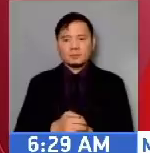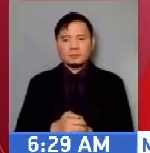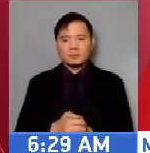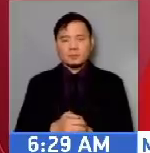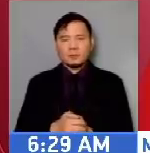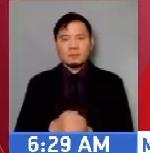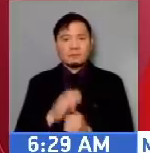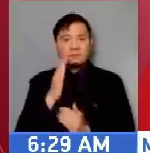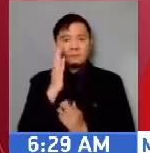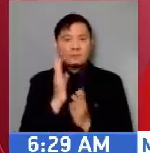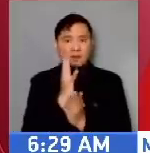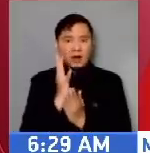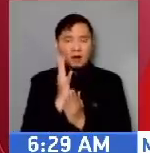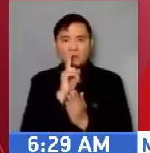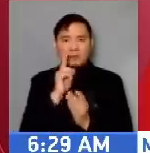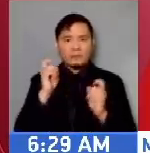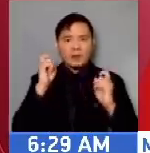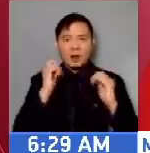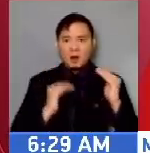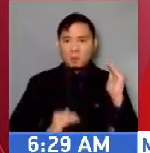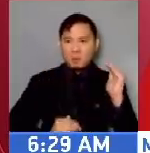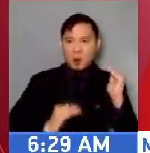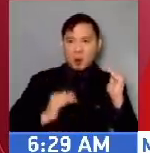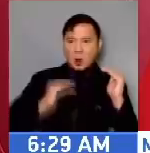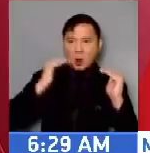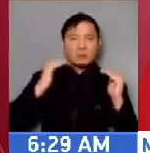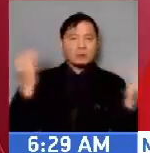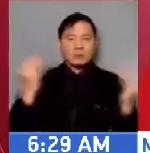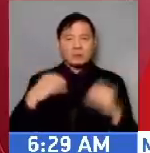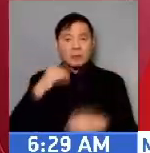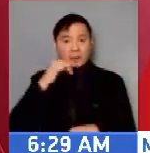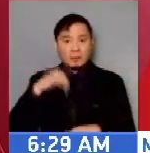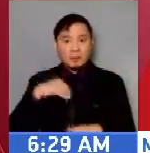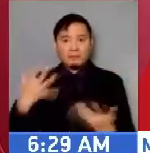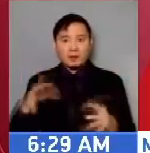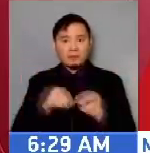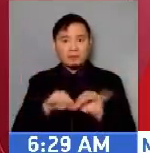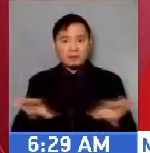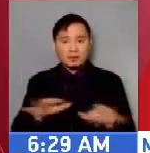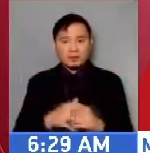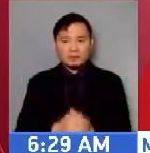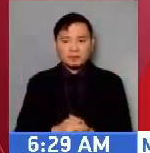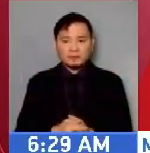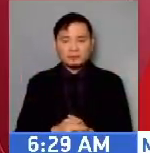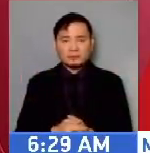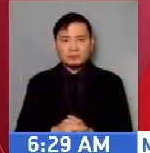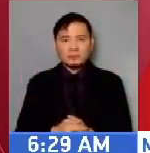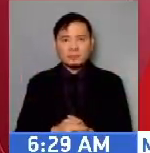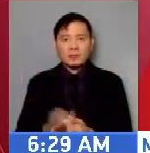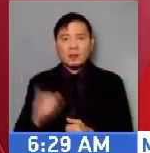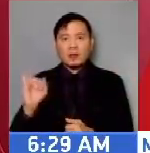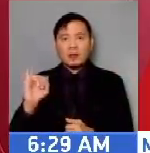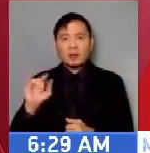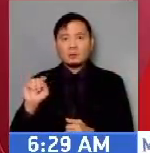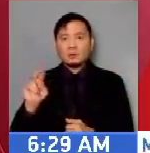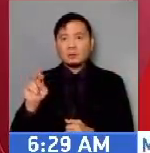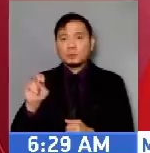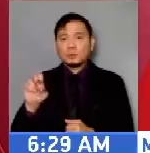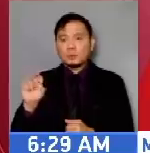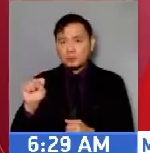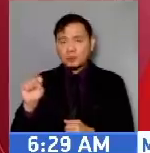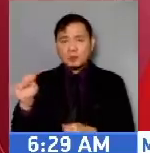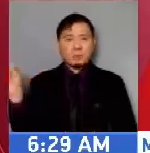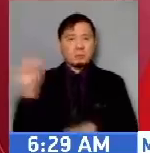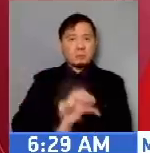mula nang ito ay ma-release kahapon. Tinalo nito ang 8 oras na iTunes record ng global hit song ng BTS na